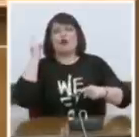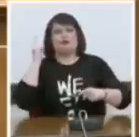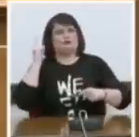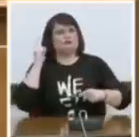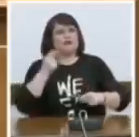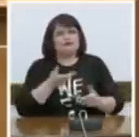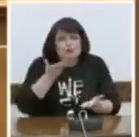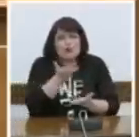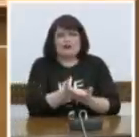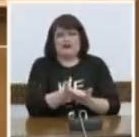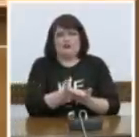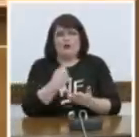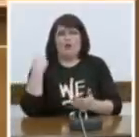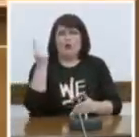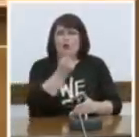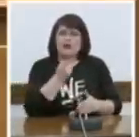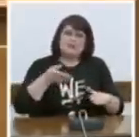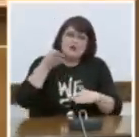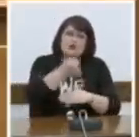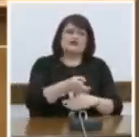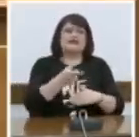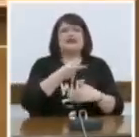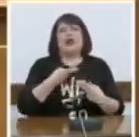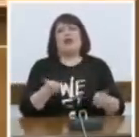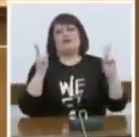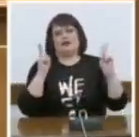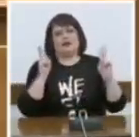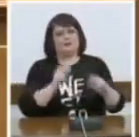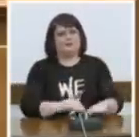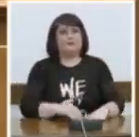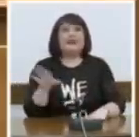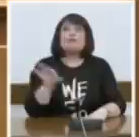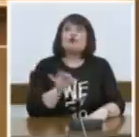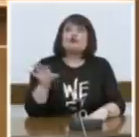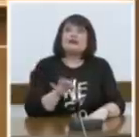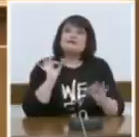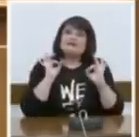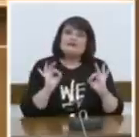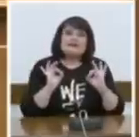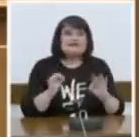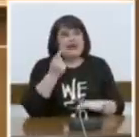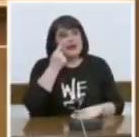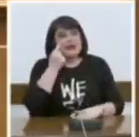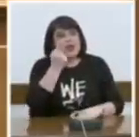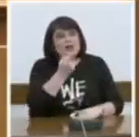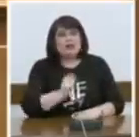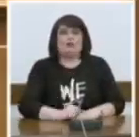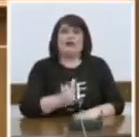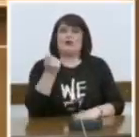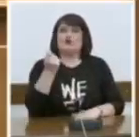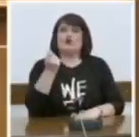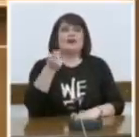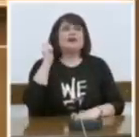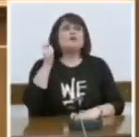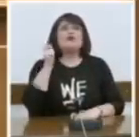προτείνουμε. Και έχει προφανώς και προσλήψεις. Ας δούμε λίγο τα θέματα οικονομικής πολιτικής που είναι γεγονός ότι είναι